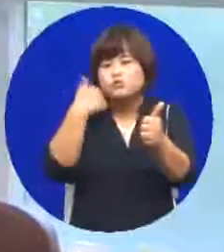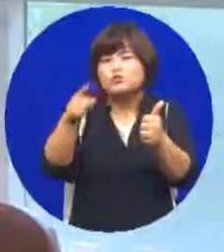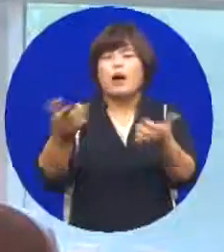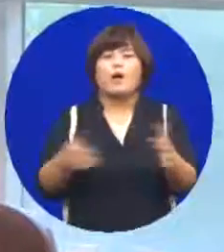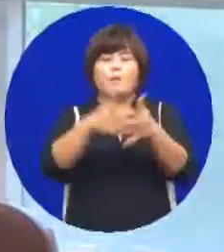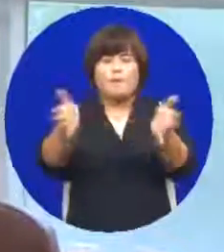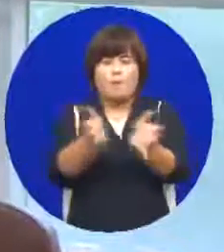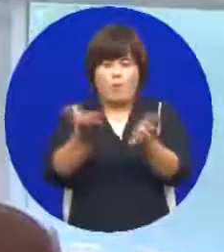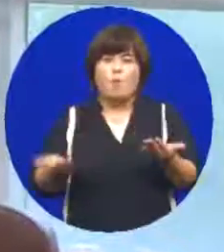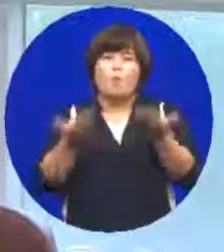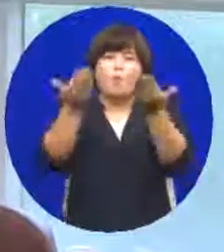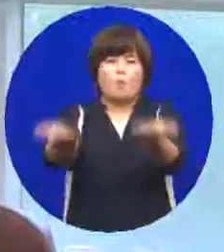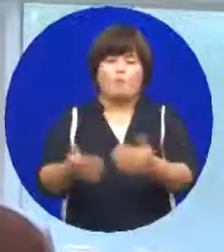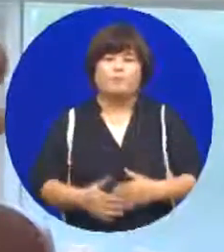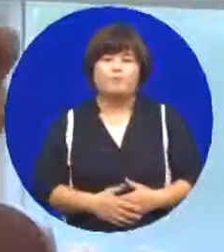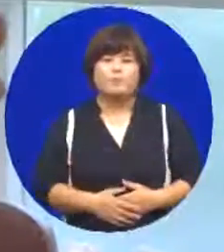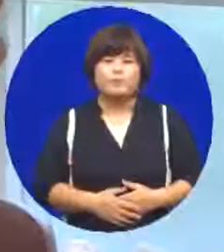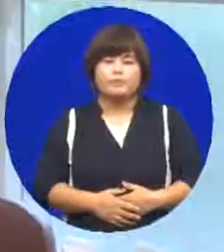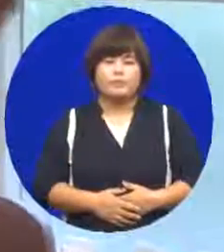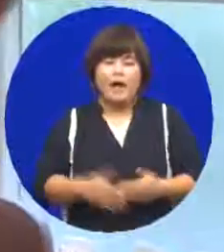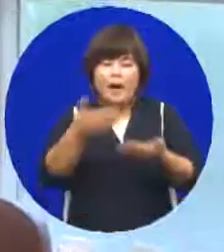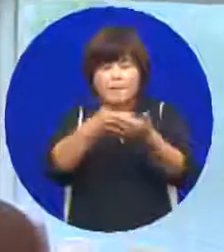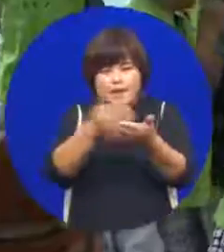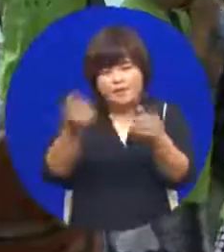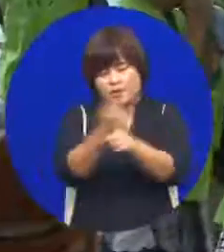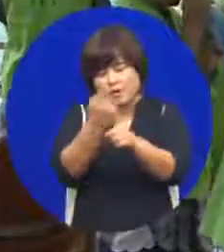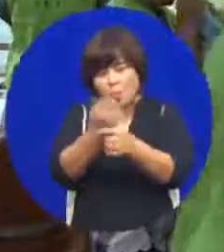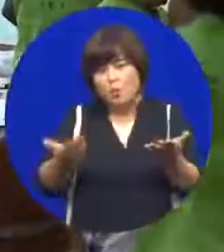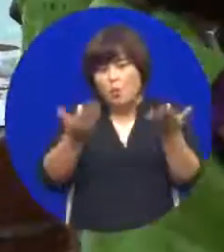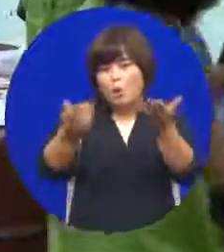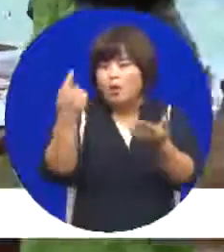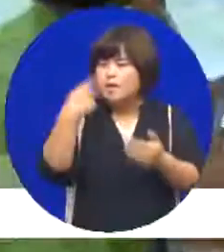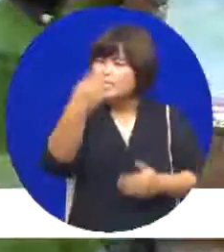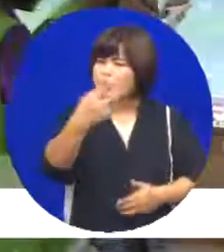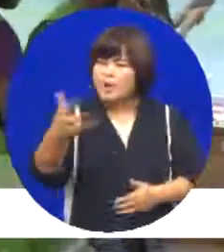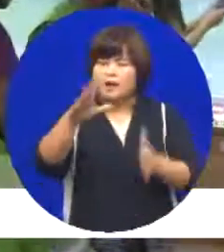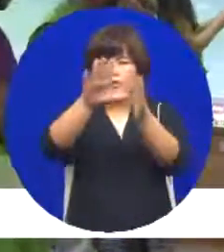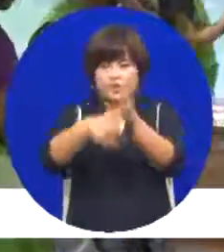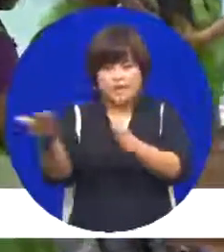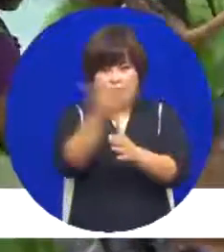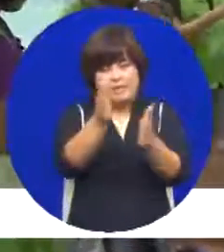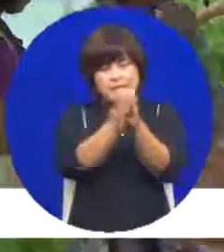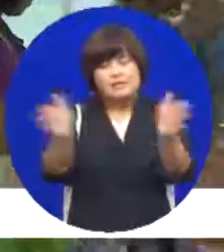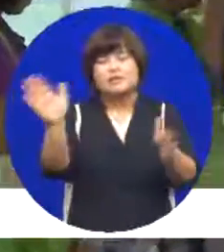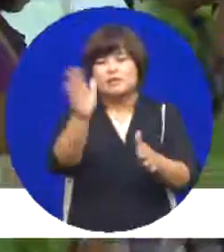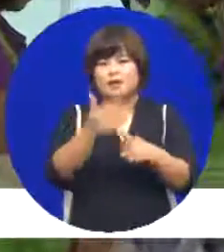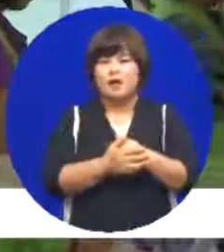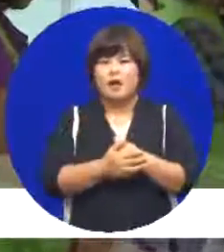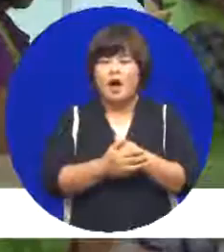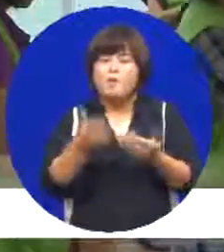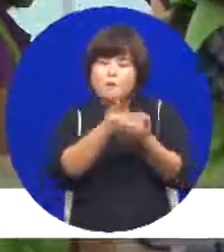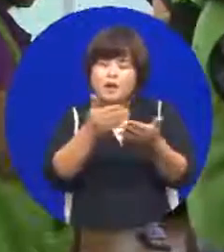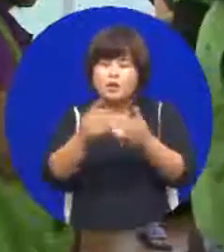바로 용인시 미술치료 봉사단입니다. 미술치료 봉사단은 2008년도에 우리 봉사활동을